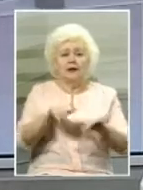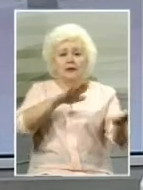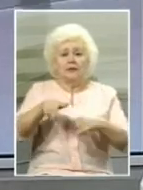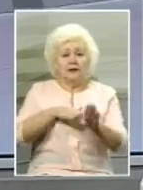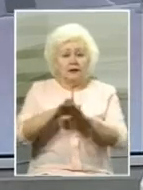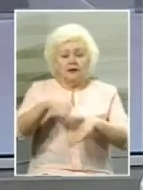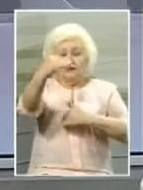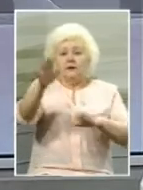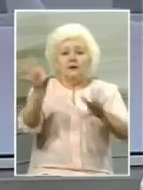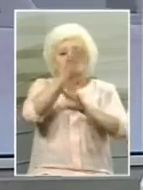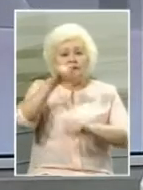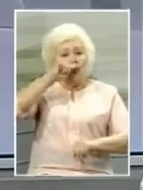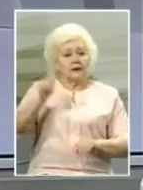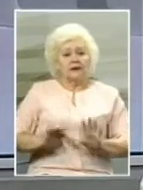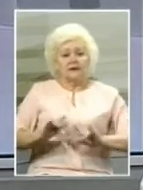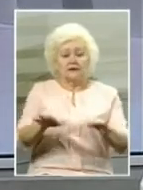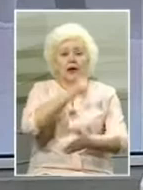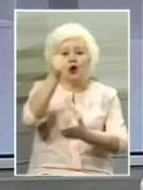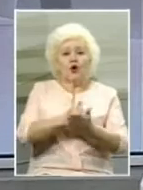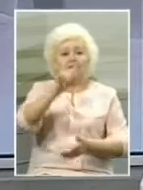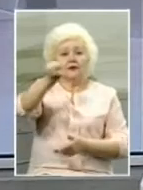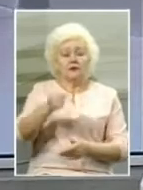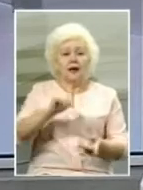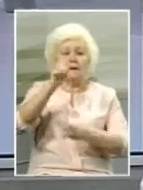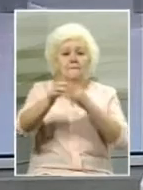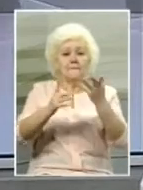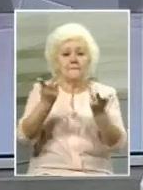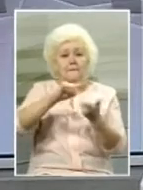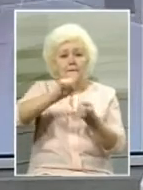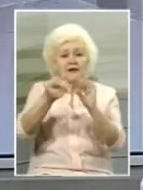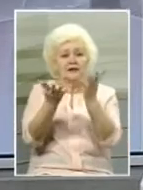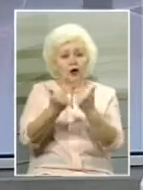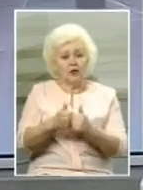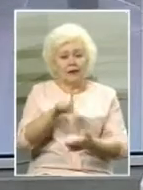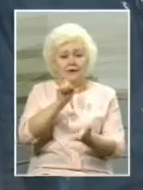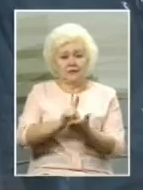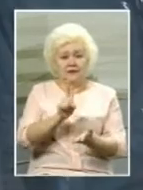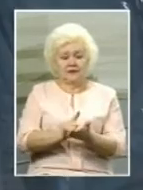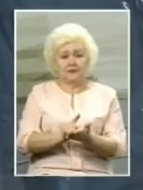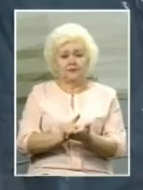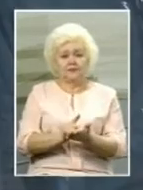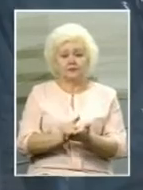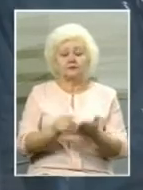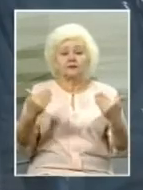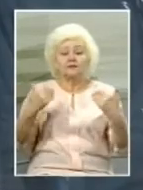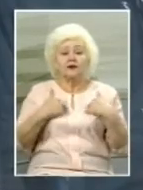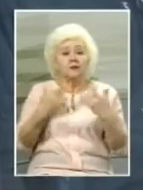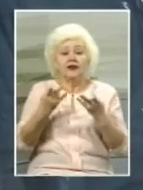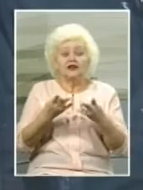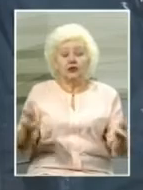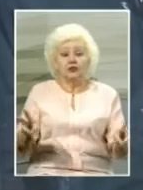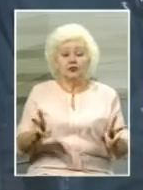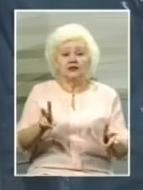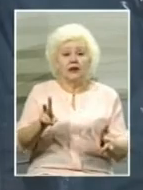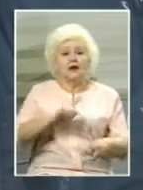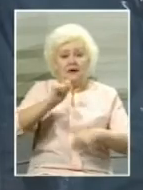рамках всеукраїнської акції. Головна вимога – перерахувати пенсії. Мені нужны, в